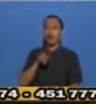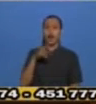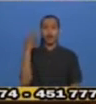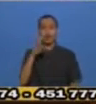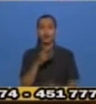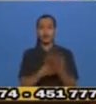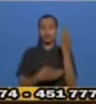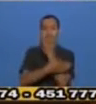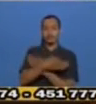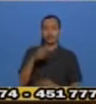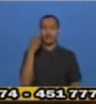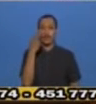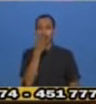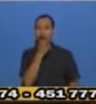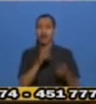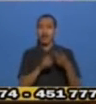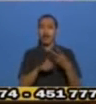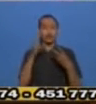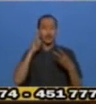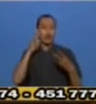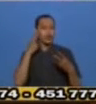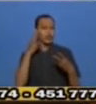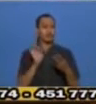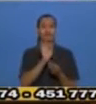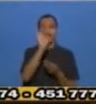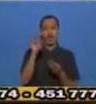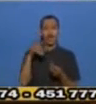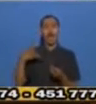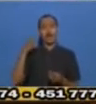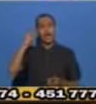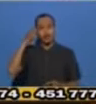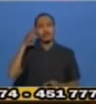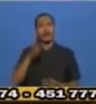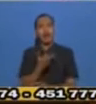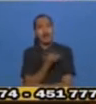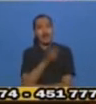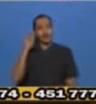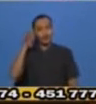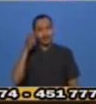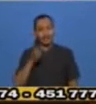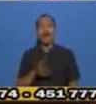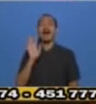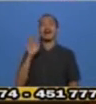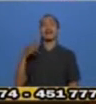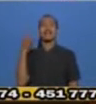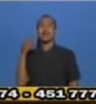yang tunarungu ini sempat kesulitan, Bu. Kita dengarkan dulu cerita beliau ya, Bu Pembayun ya. Nanti boleh ditanggapin ya Bu Pembayun